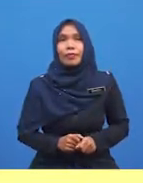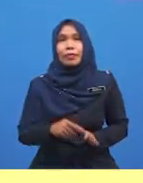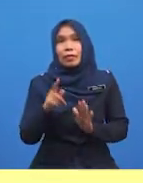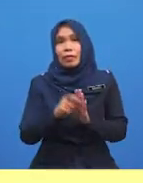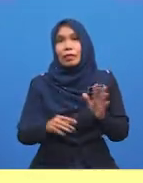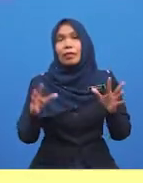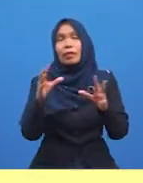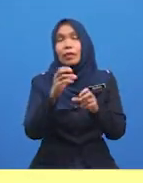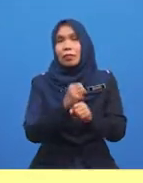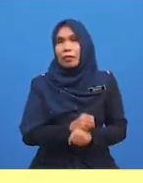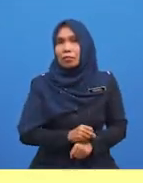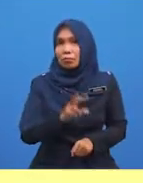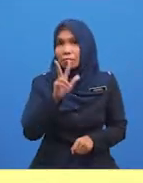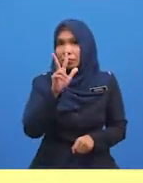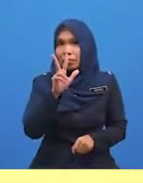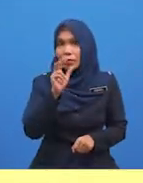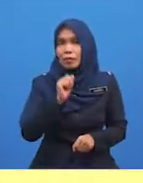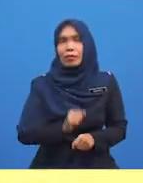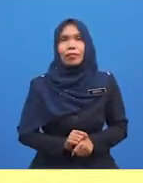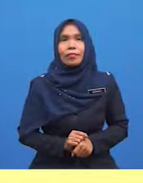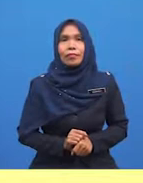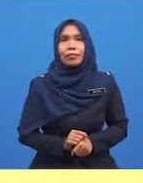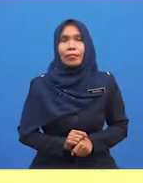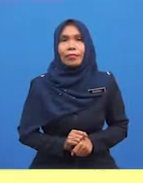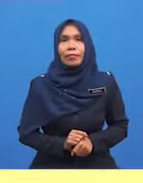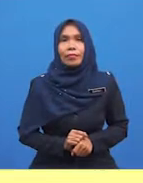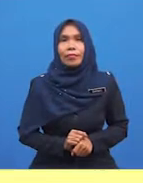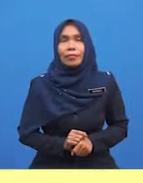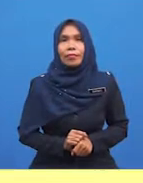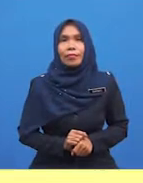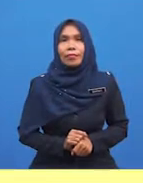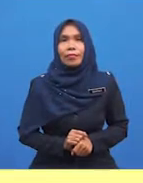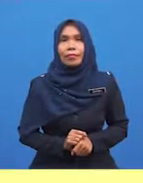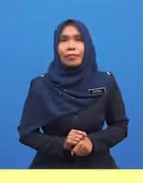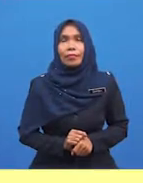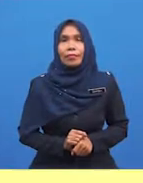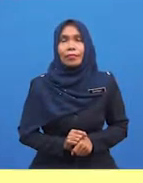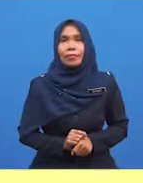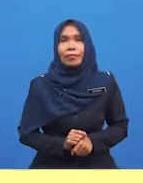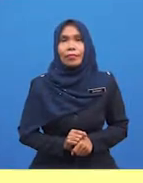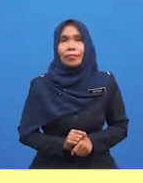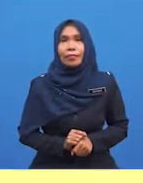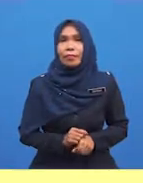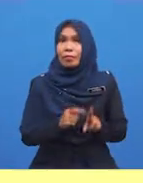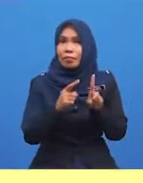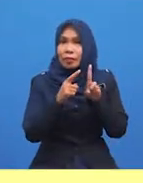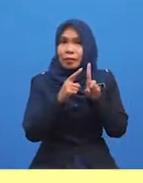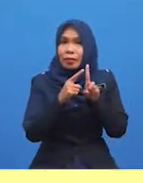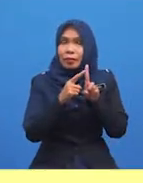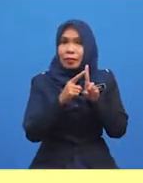Terdapat 3 tujuan doktrin pengasingan kuasa ini diwujudkan, iaitu